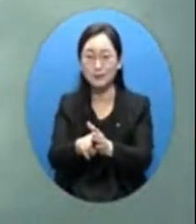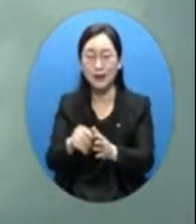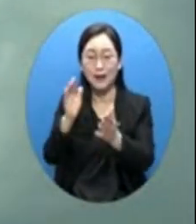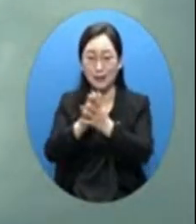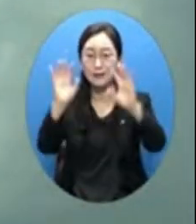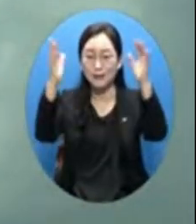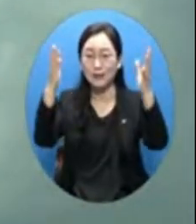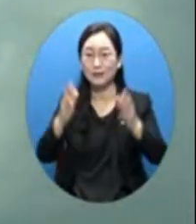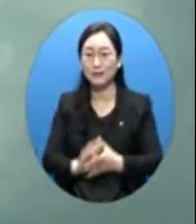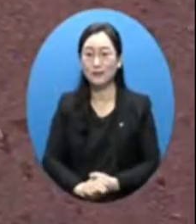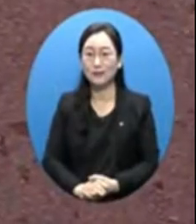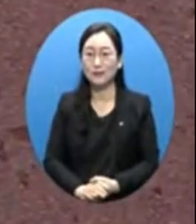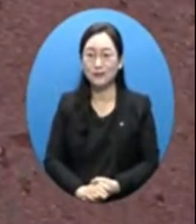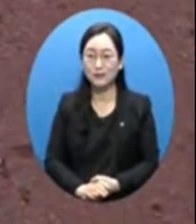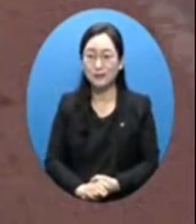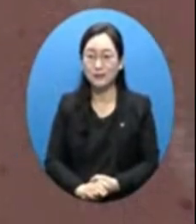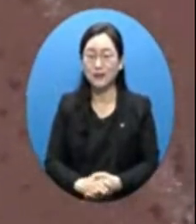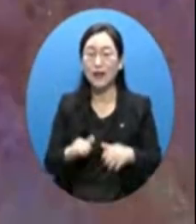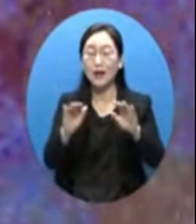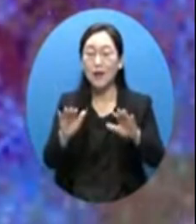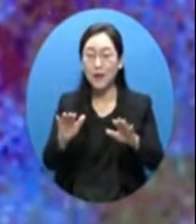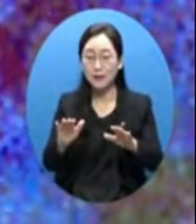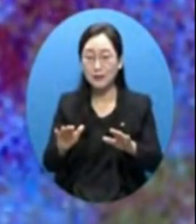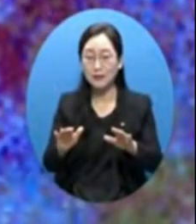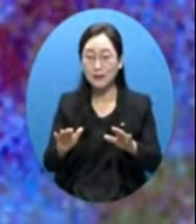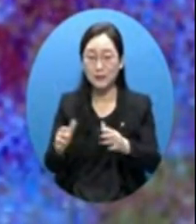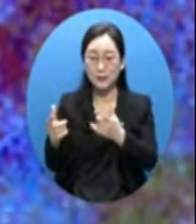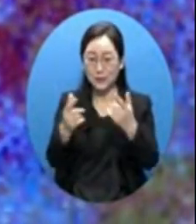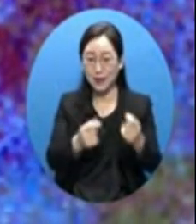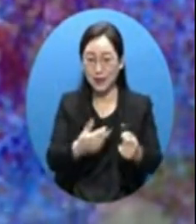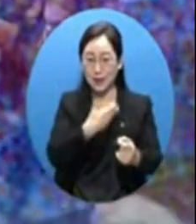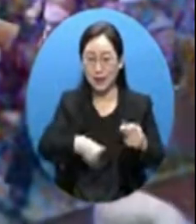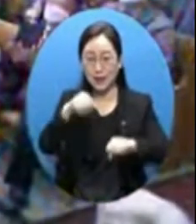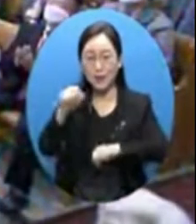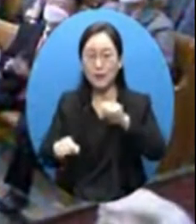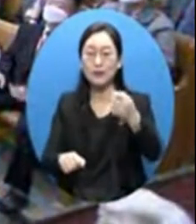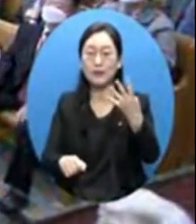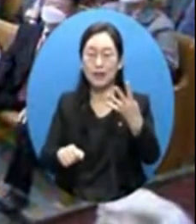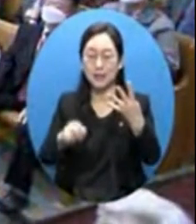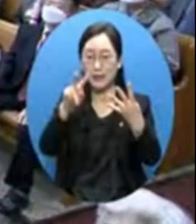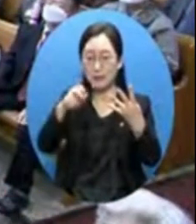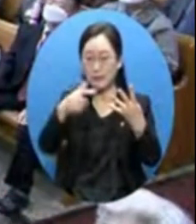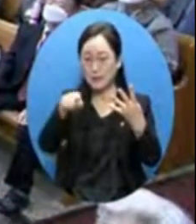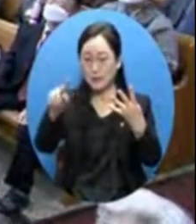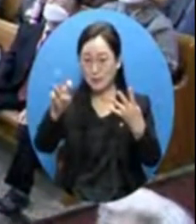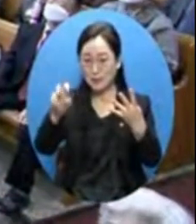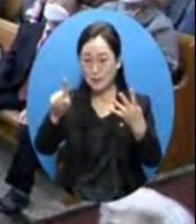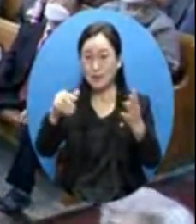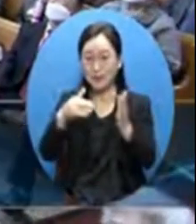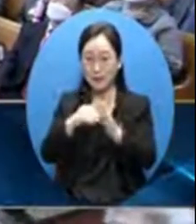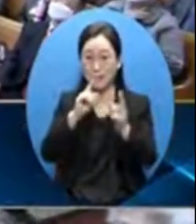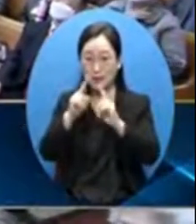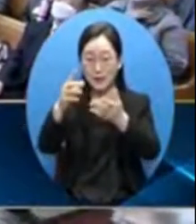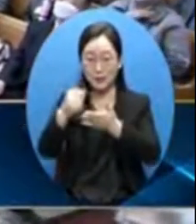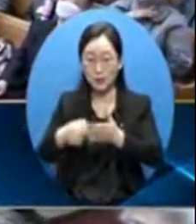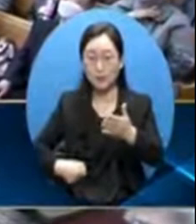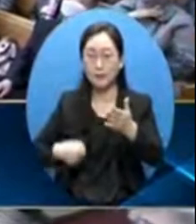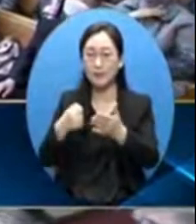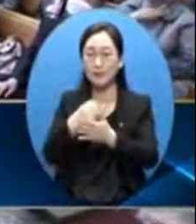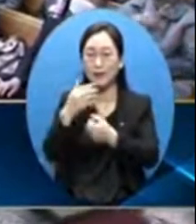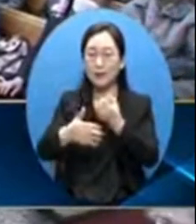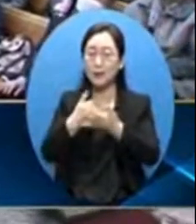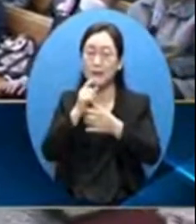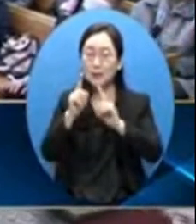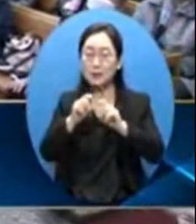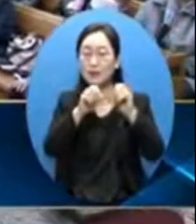할렐루야. 오늘 여러분과 함께 사도행전 4장 27절로 30절 말씀 가지고 담대히 하나님의